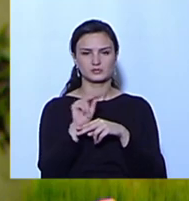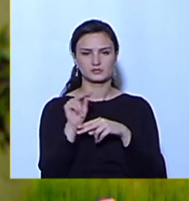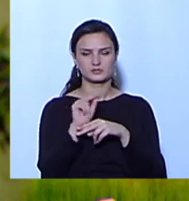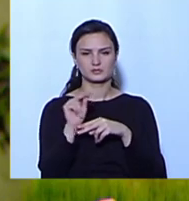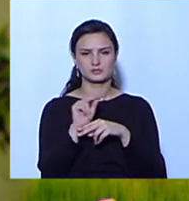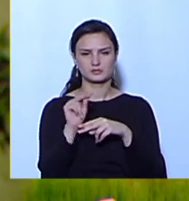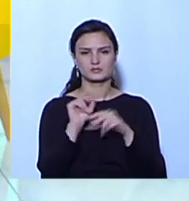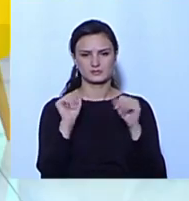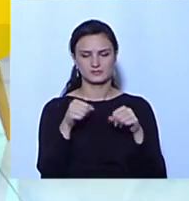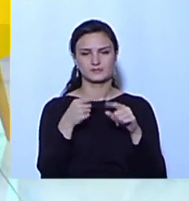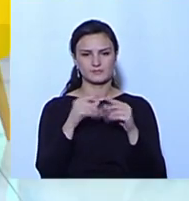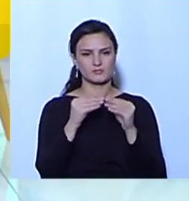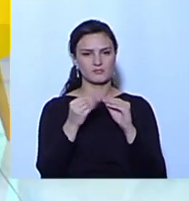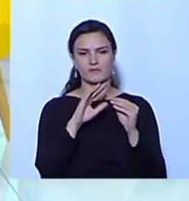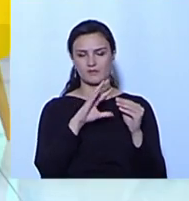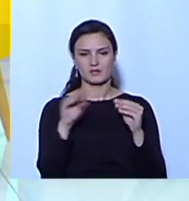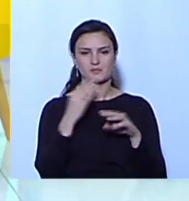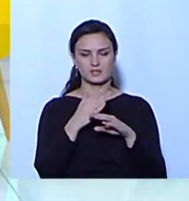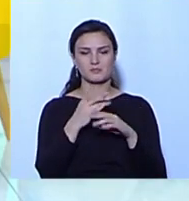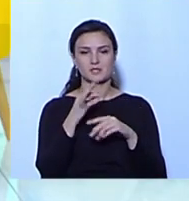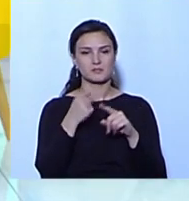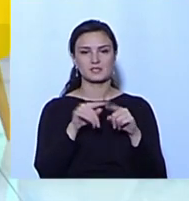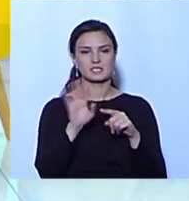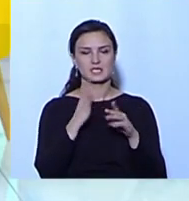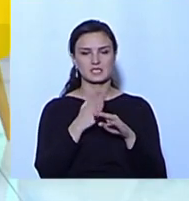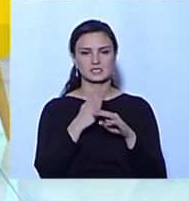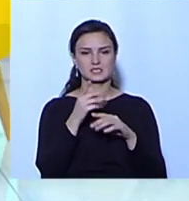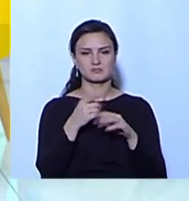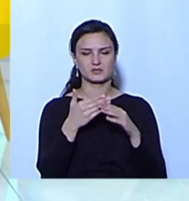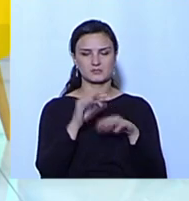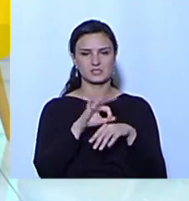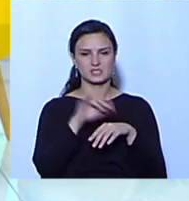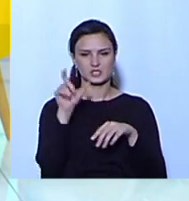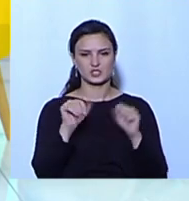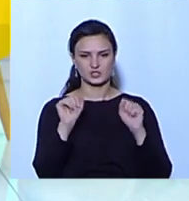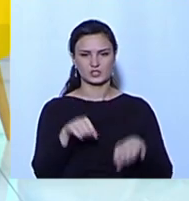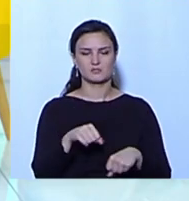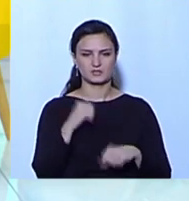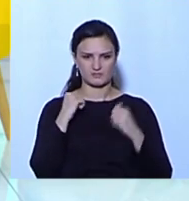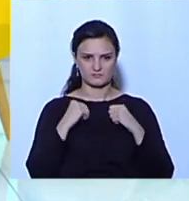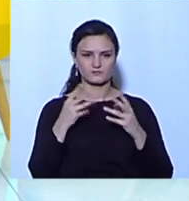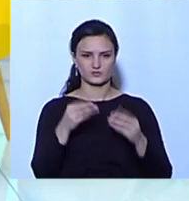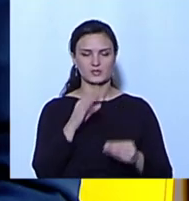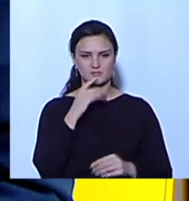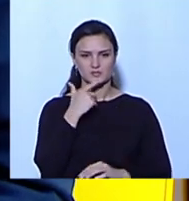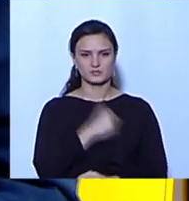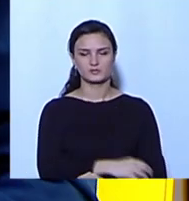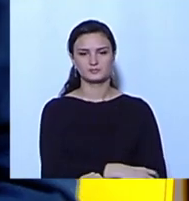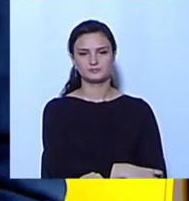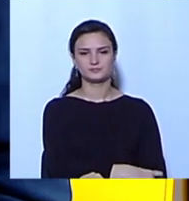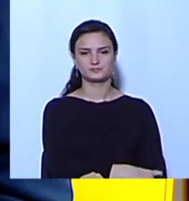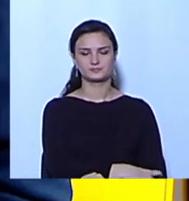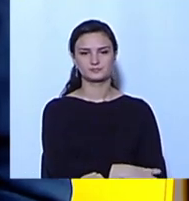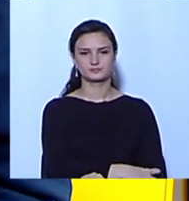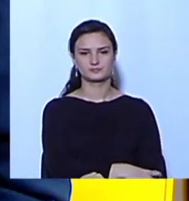მისი მკურნალობა პრობლემა ყველაფერია ჩვენს სინამდვილეში, მაგრამ ეს არ არის ის რისგანაც ვთქვათ პაციენტი შეიძლება დავამშვიდეთ ქალბატონი. თუმცა მე